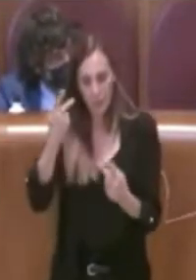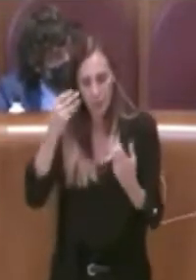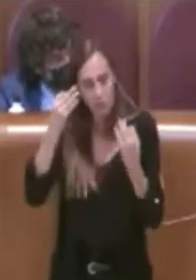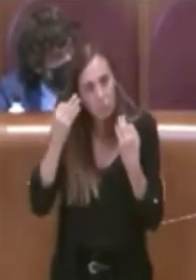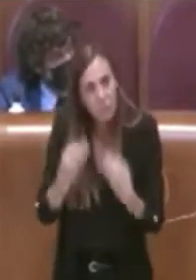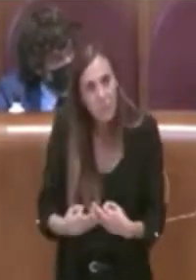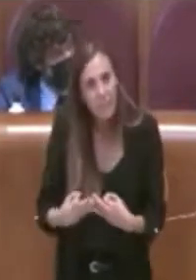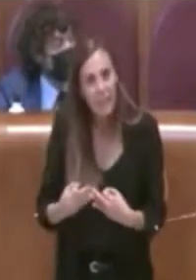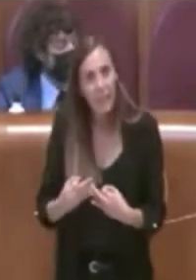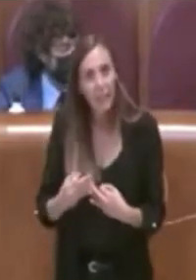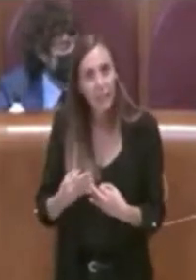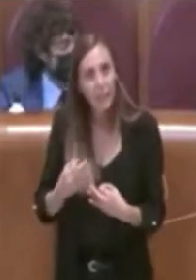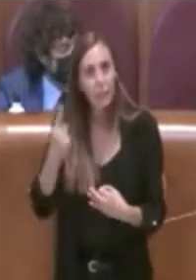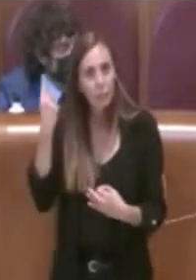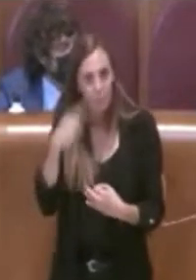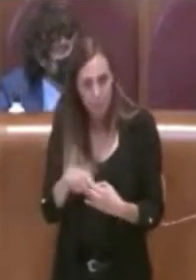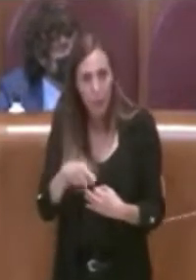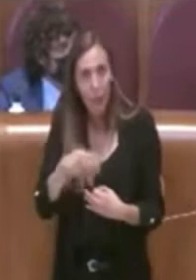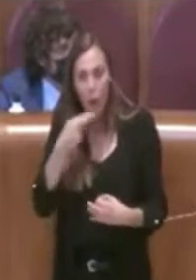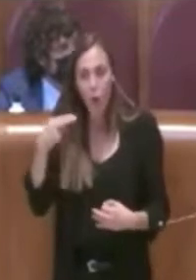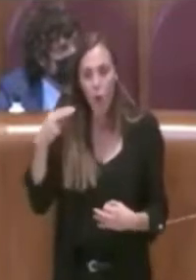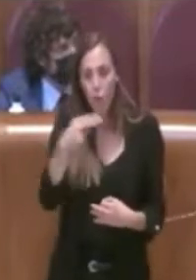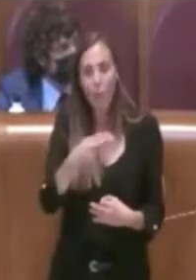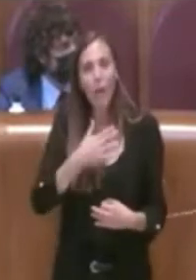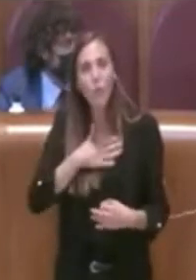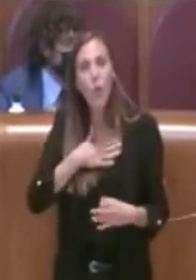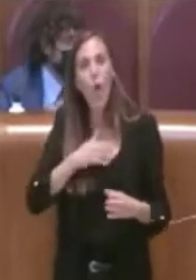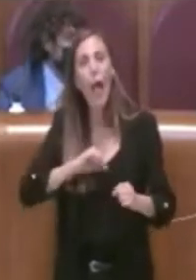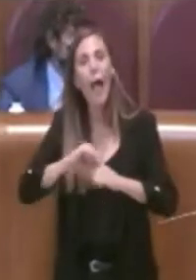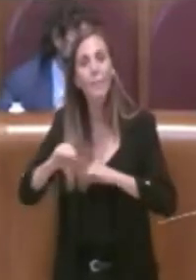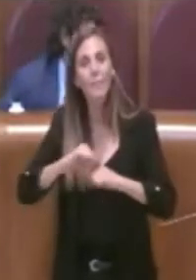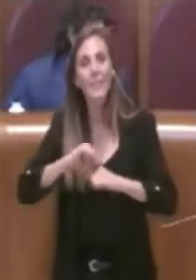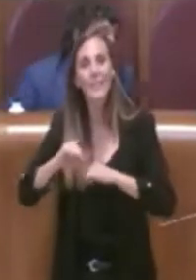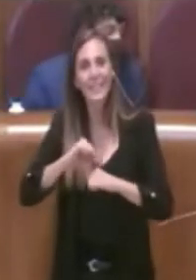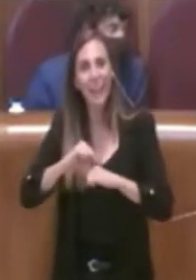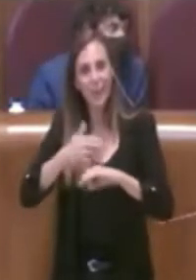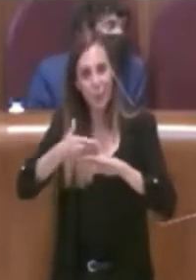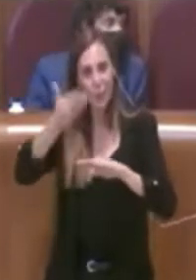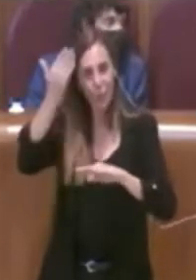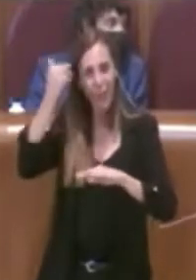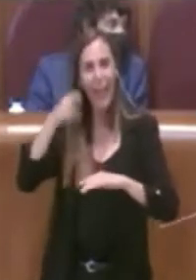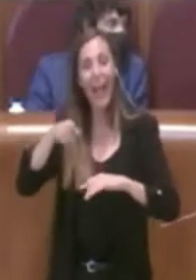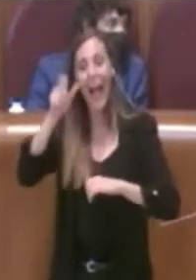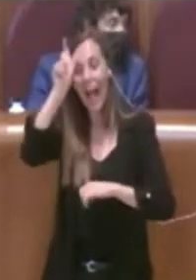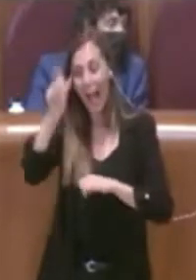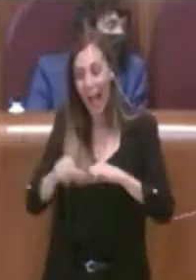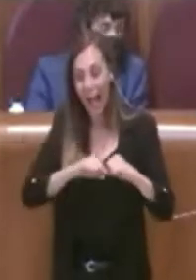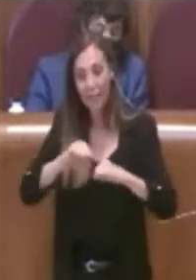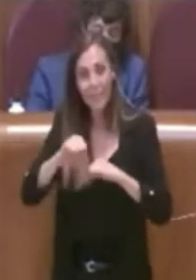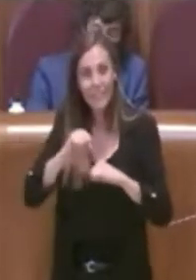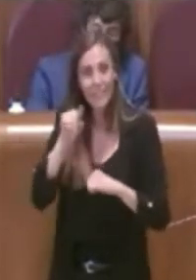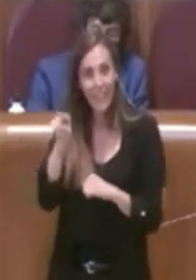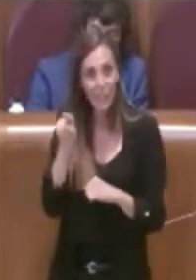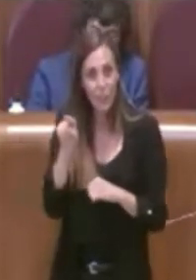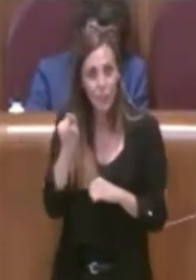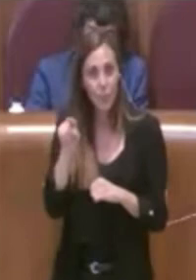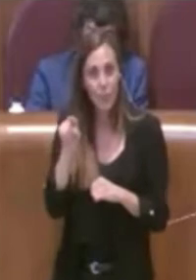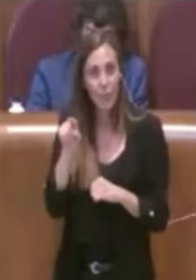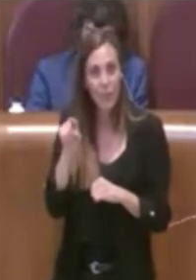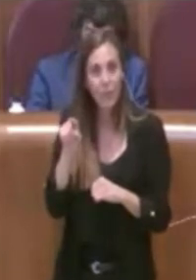amministratore che abbiamo nominato noi questa è la storia un amministratore che comunque ci ha